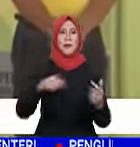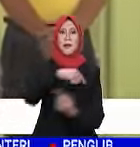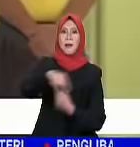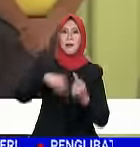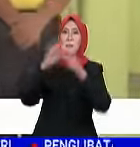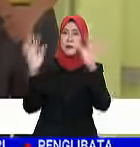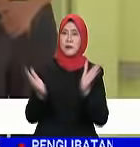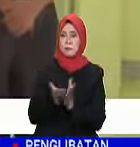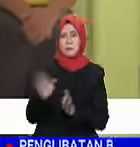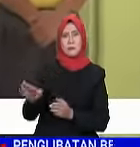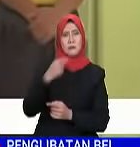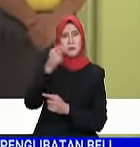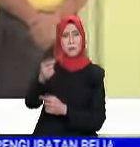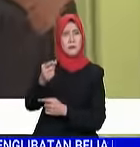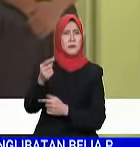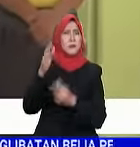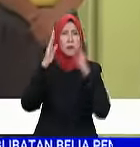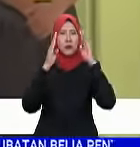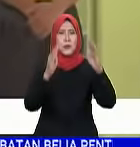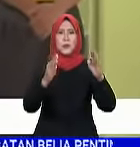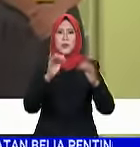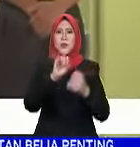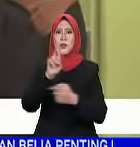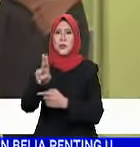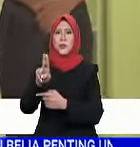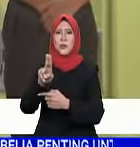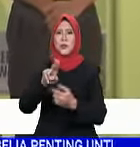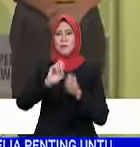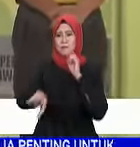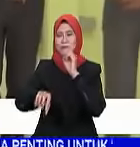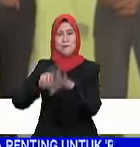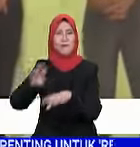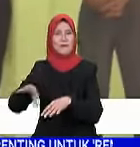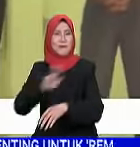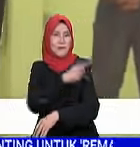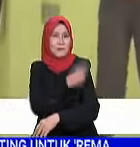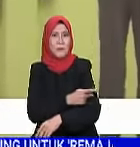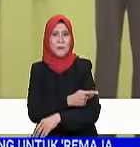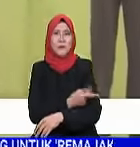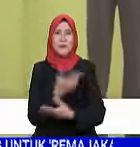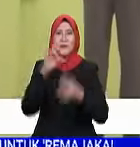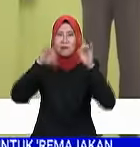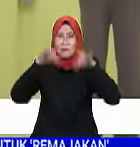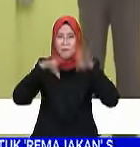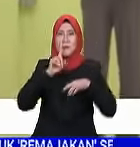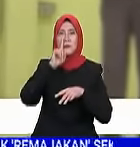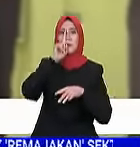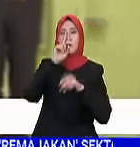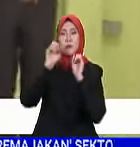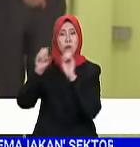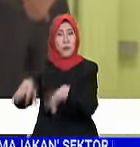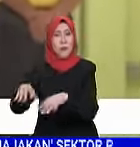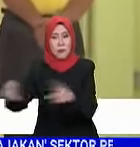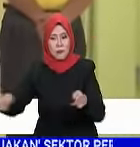turut memberitahu pihaknya kini memberi penekanan terhadap isu pelupusan sisa klinikal seperti sisa kit ujian kediri